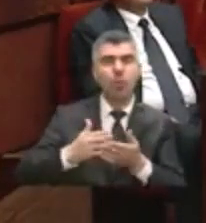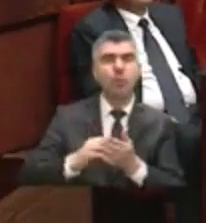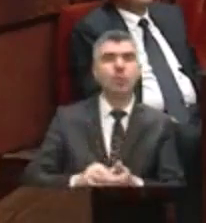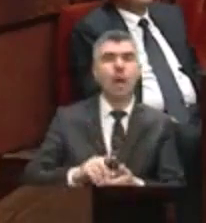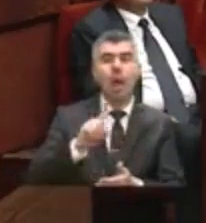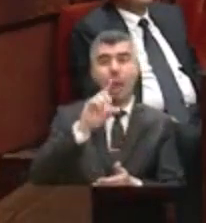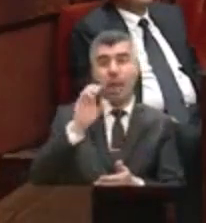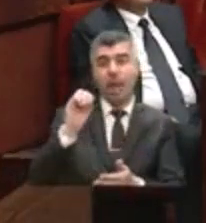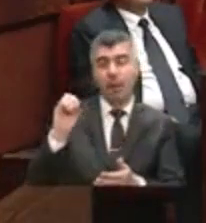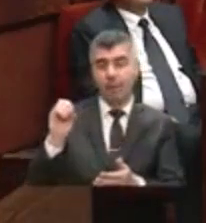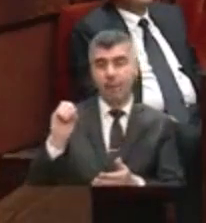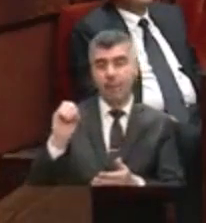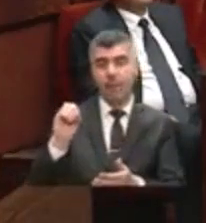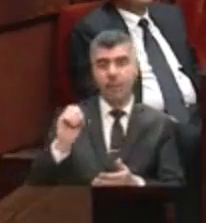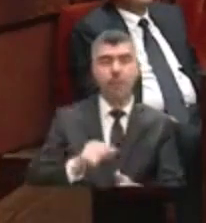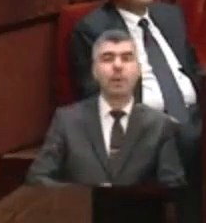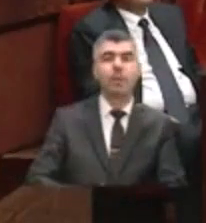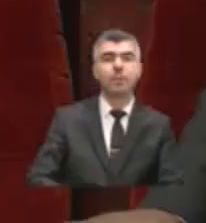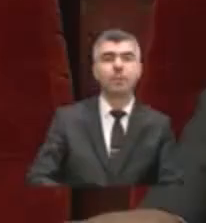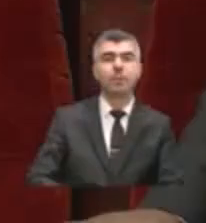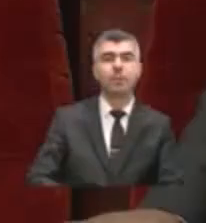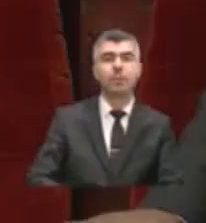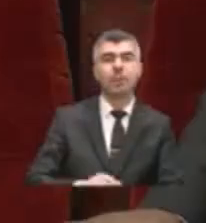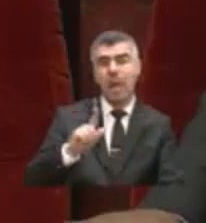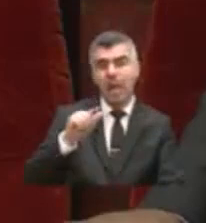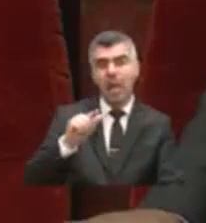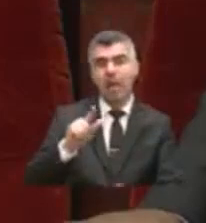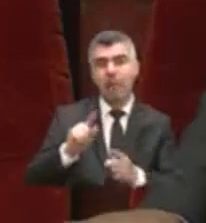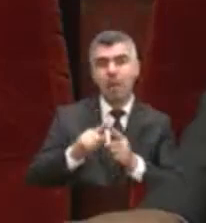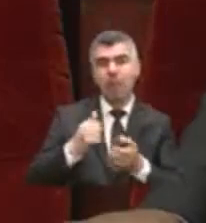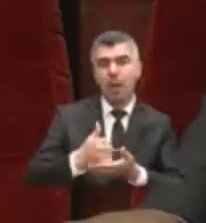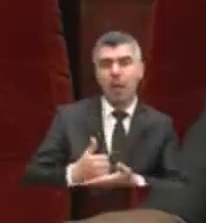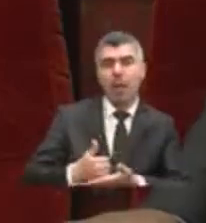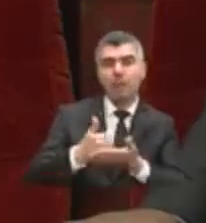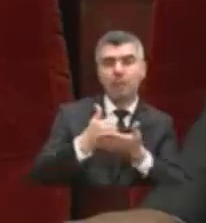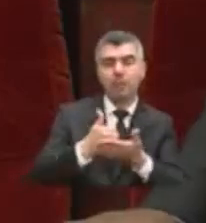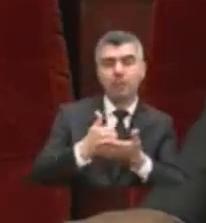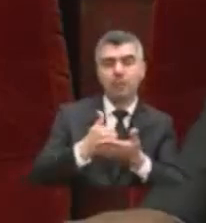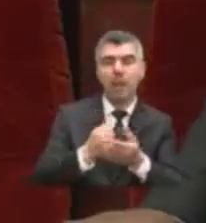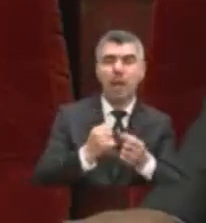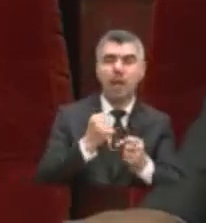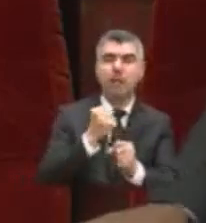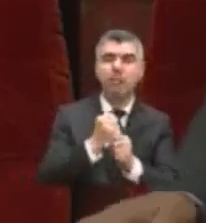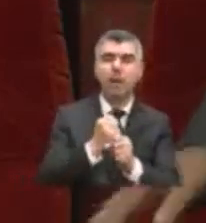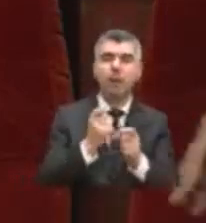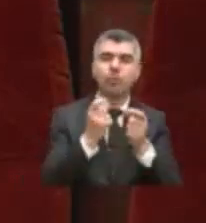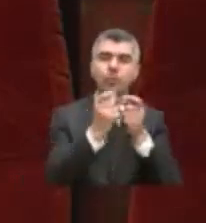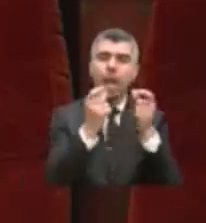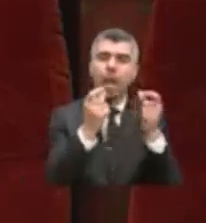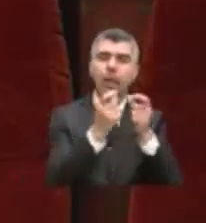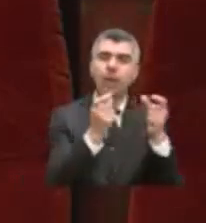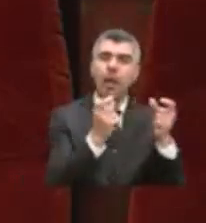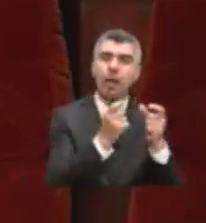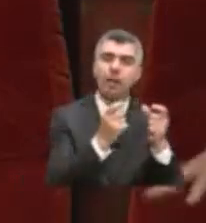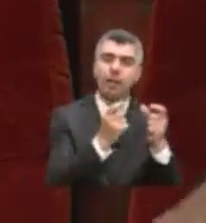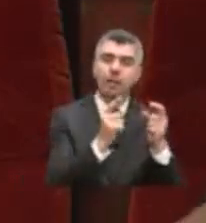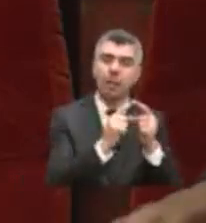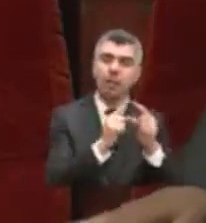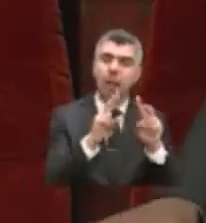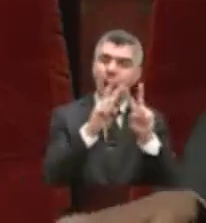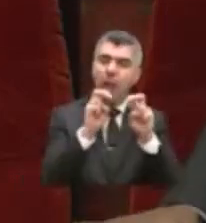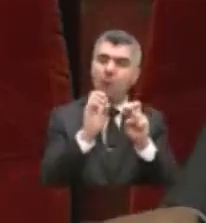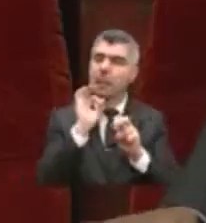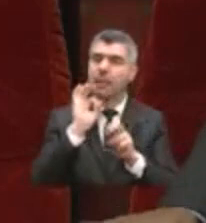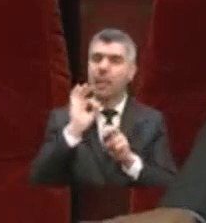نخصوا واحد القسط منها اللي غادي يخدم مع الشركات على حساب لا ريشيرش